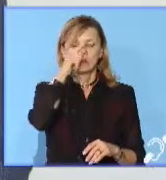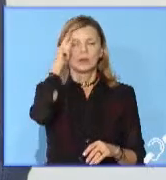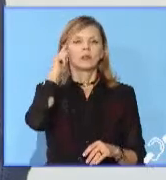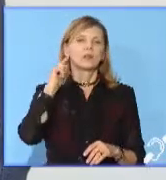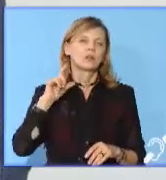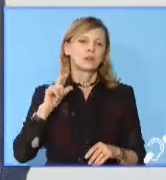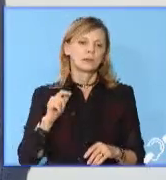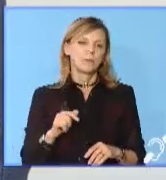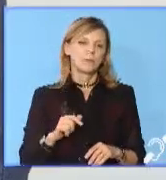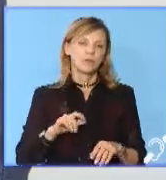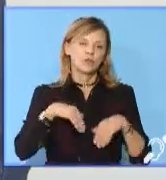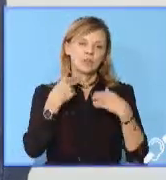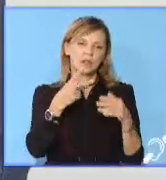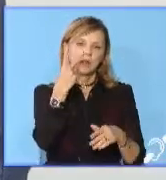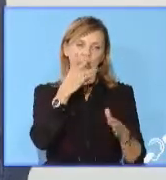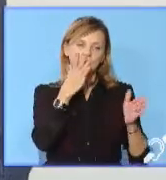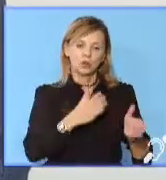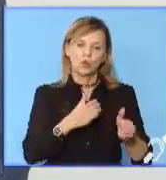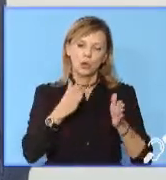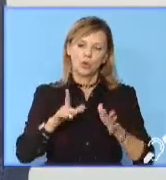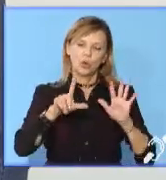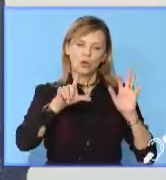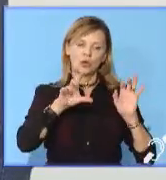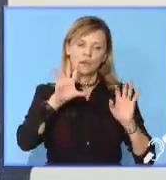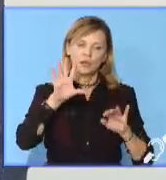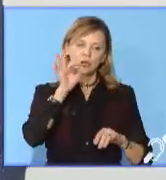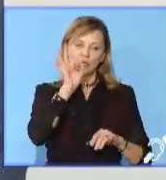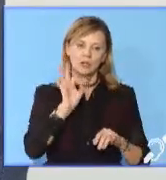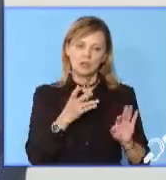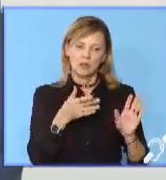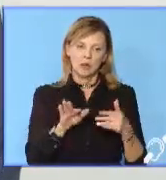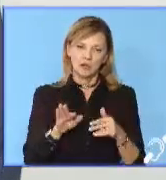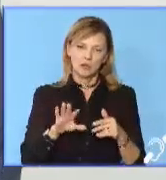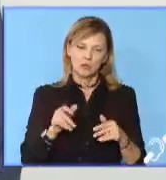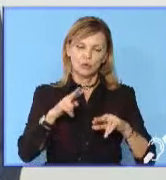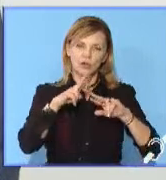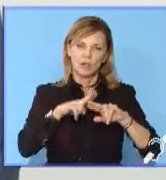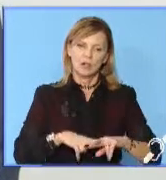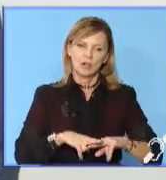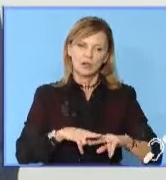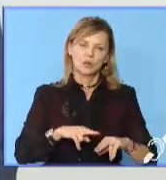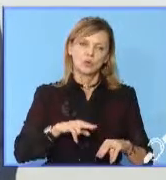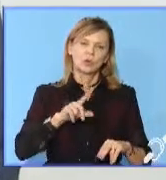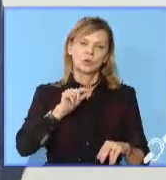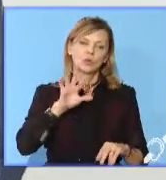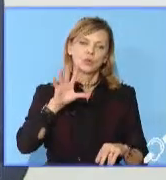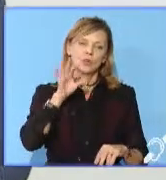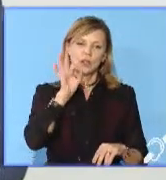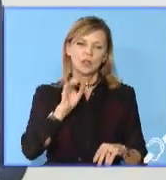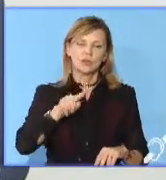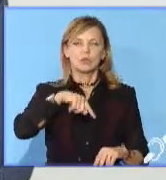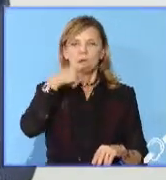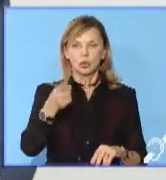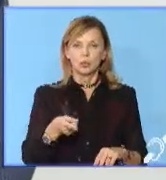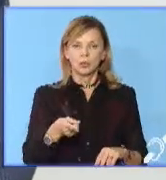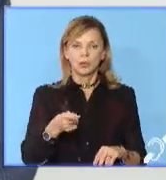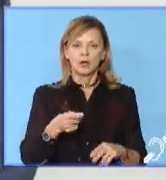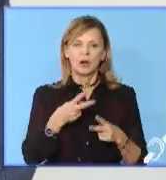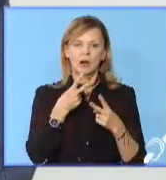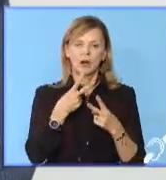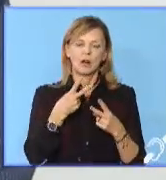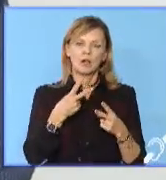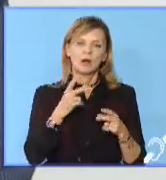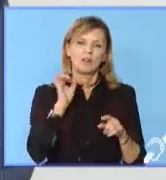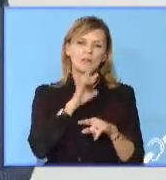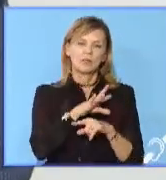se acordă în două tranșe, 75% la început și partea cea a doua de 25% după